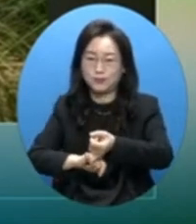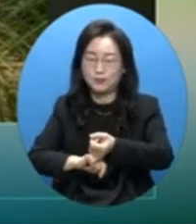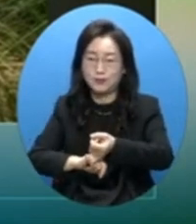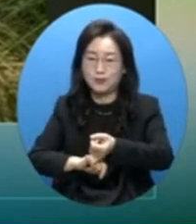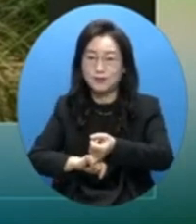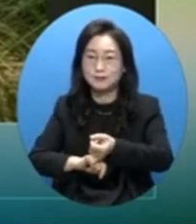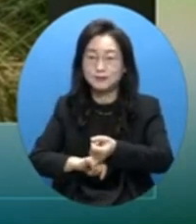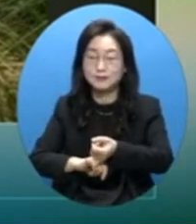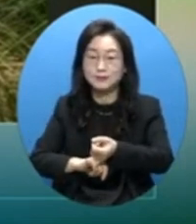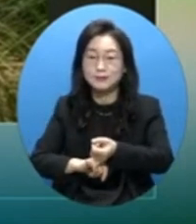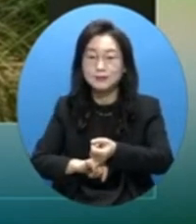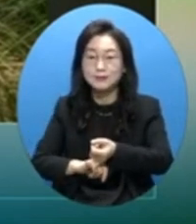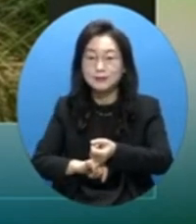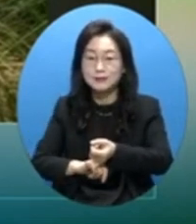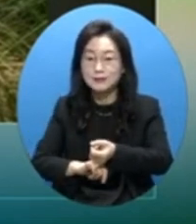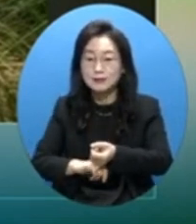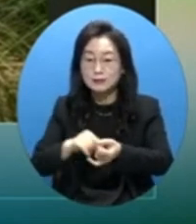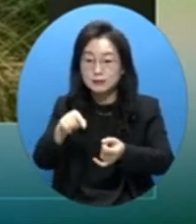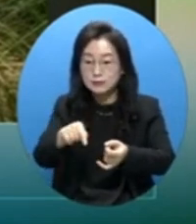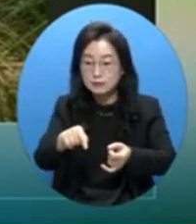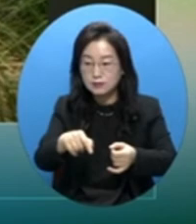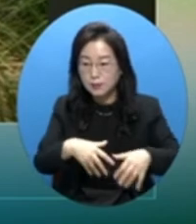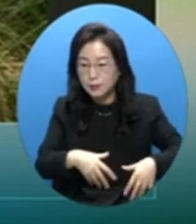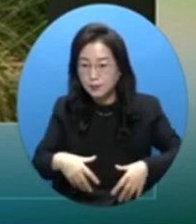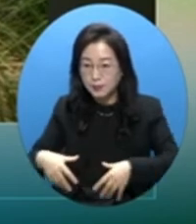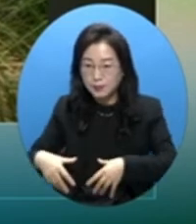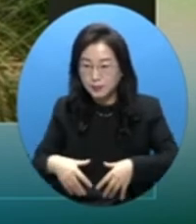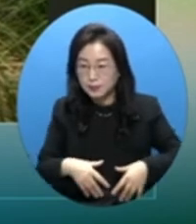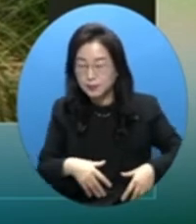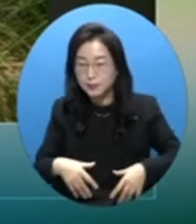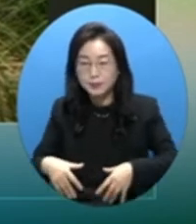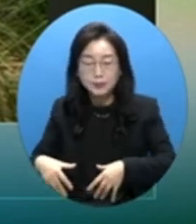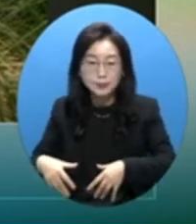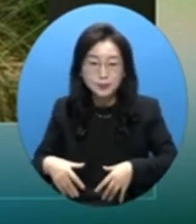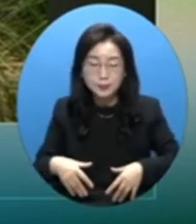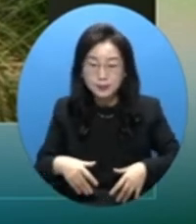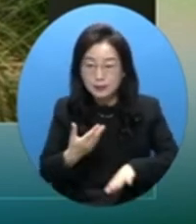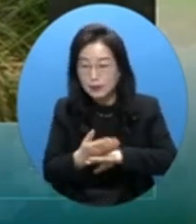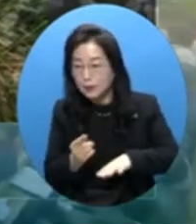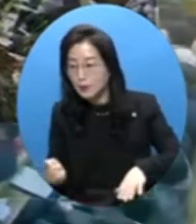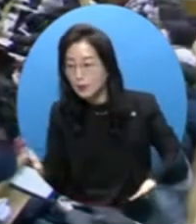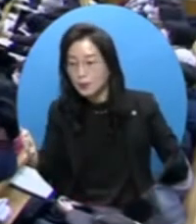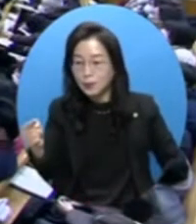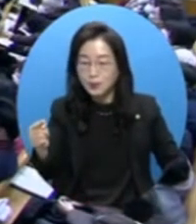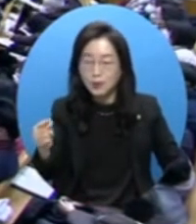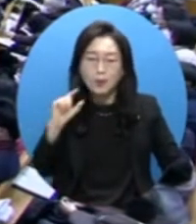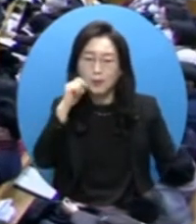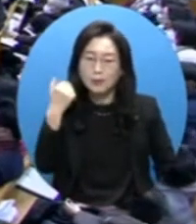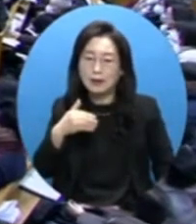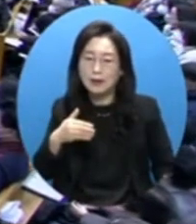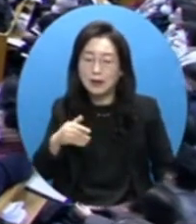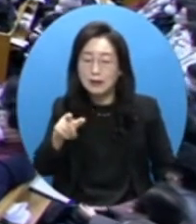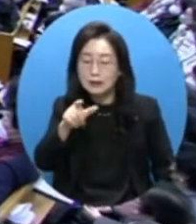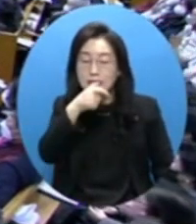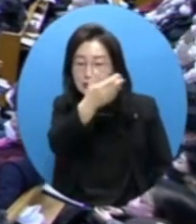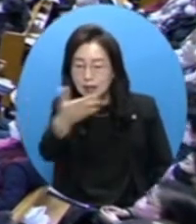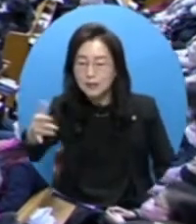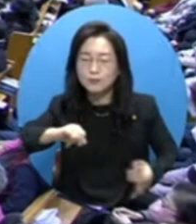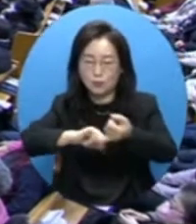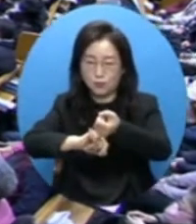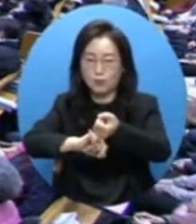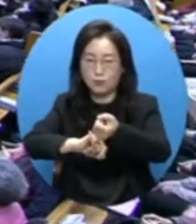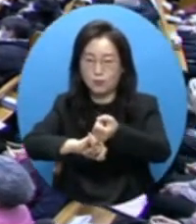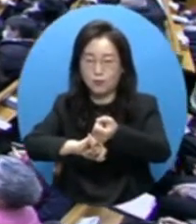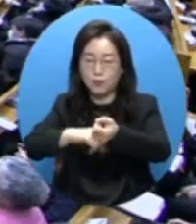여기서 머뭇거리고 다른 길을 택할 수도 없고이 강을 건너는 것이